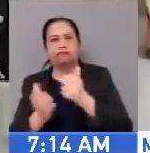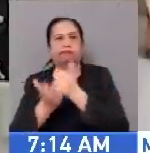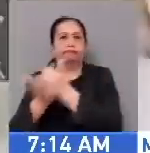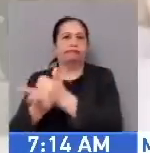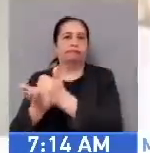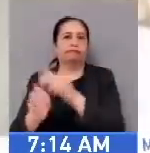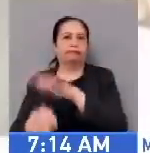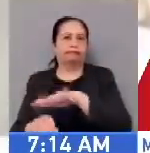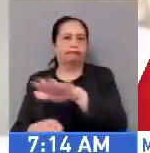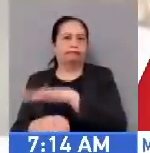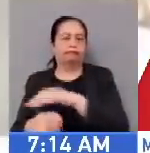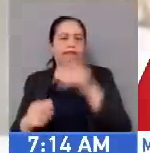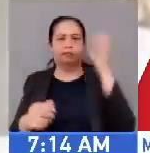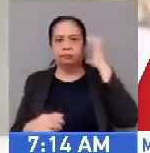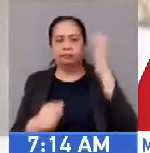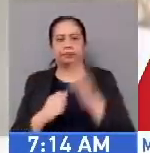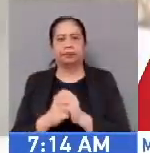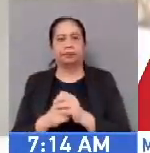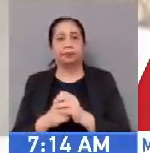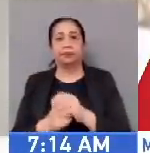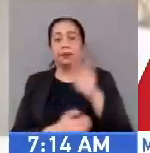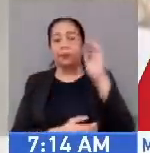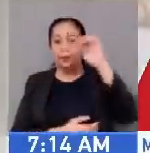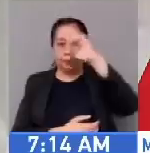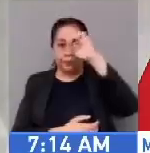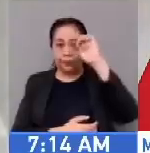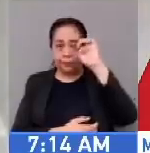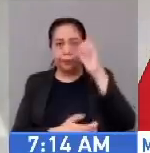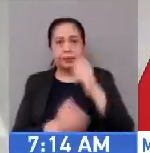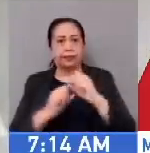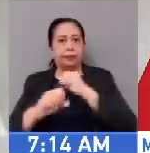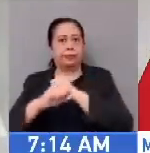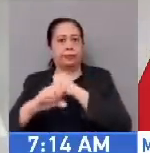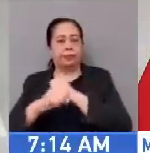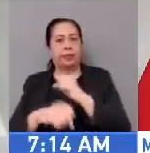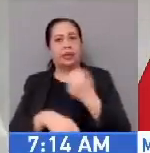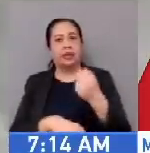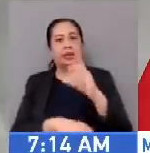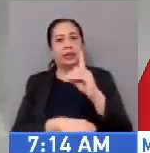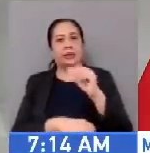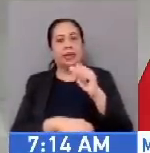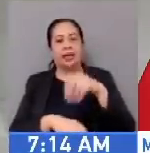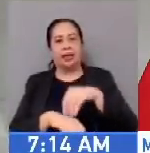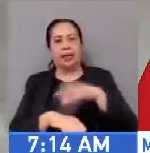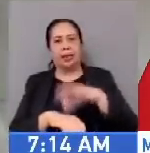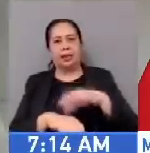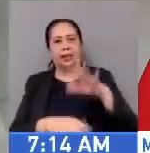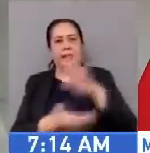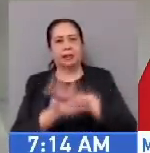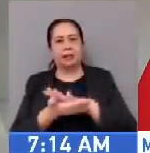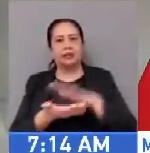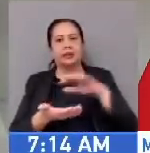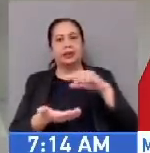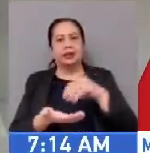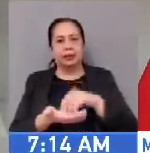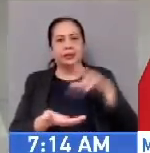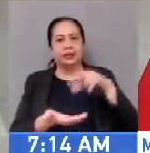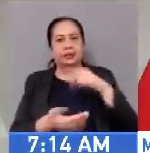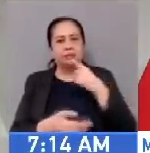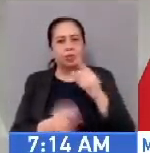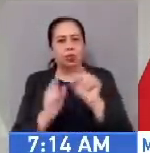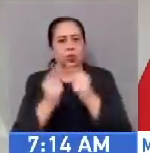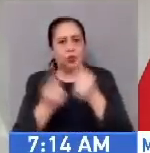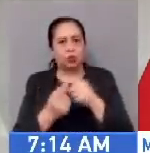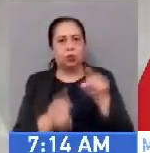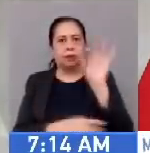Nangampanya naman si Ernesto Abella sa Daet Camarines Norte. Dumalo siya sa isang town hall meeting kung saan formal siyang sinuportahan ng mga grupo ng mga pastor na miyembro